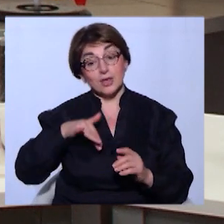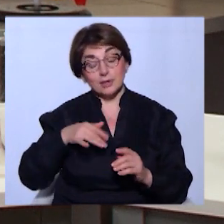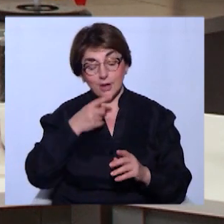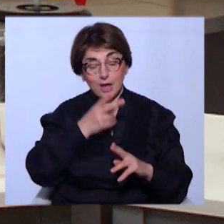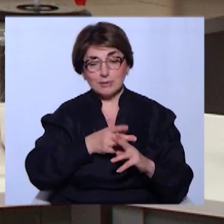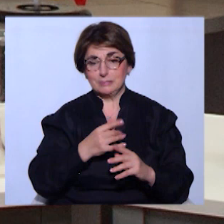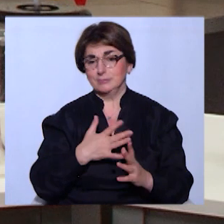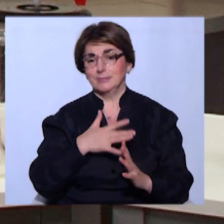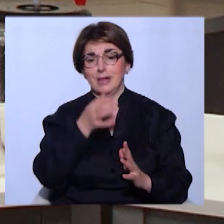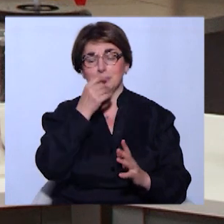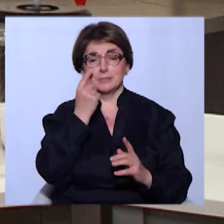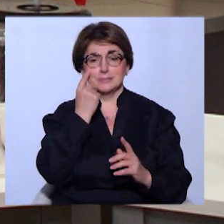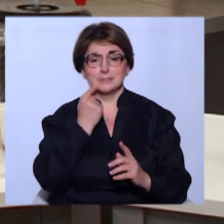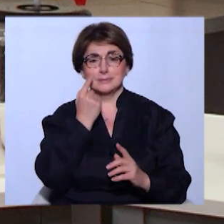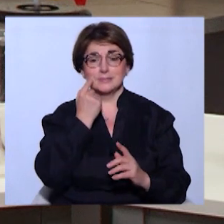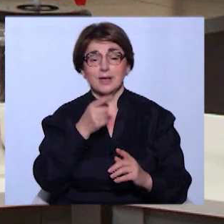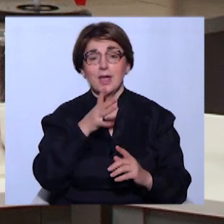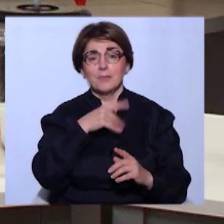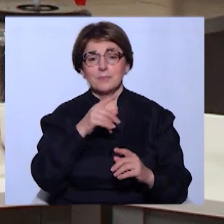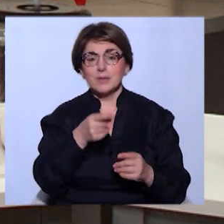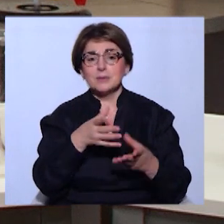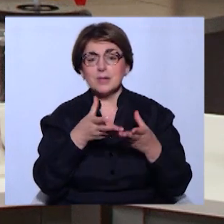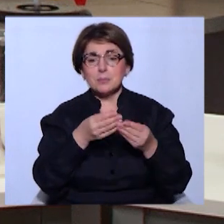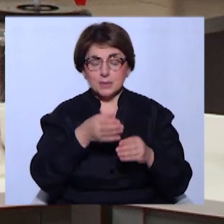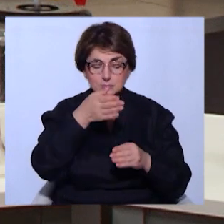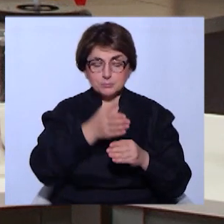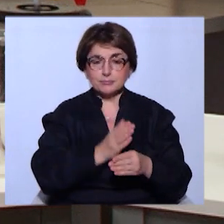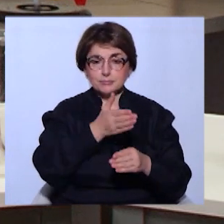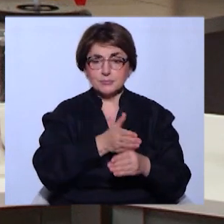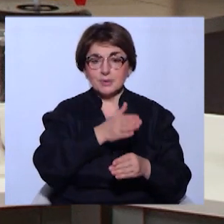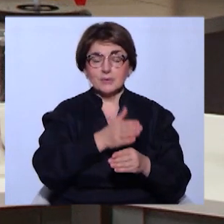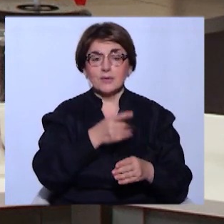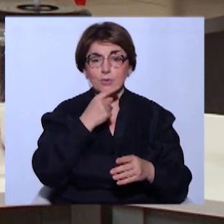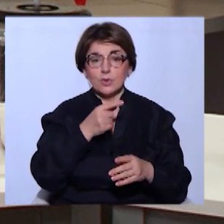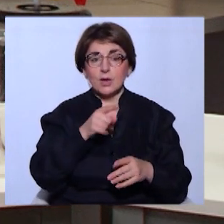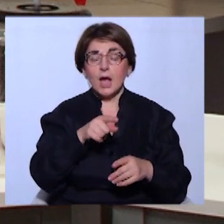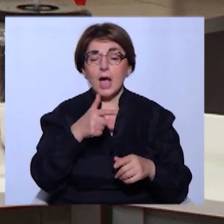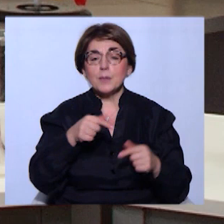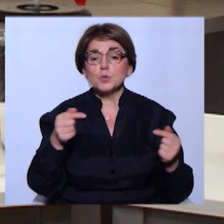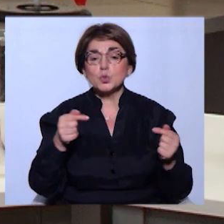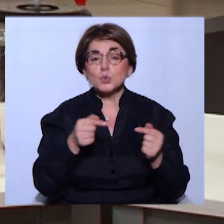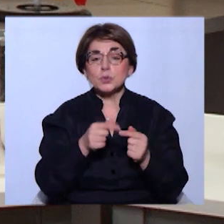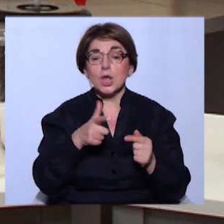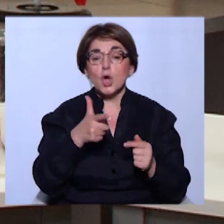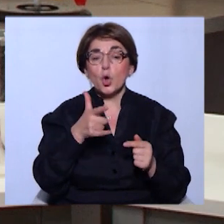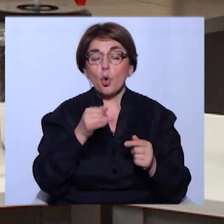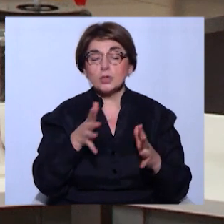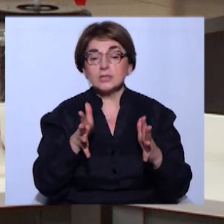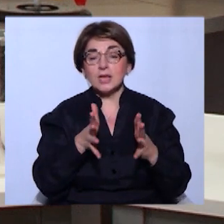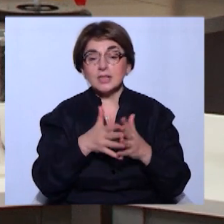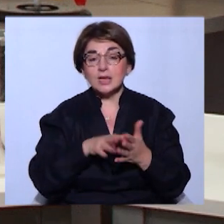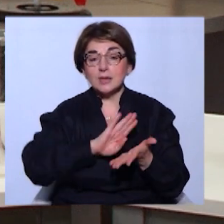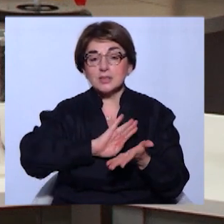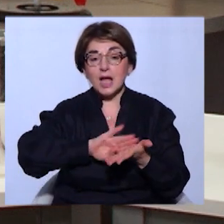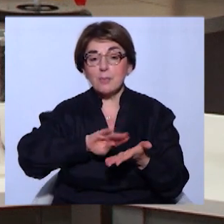ხოლო ხახვის დაჭრის დროს მისი რბილობი ზიანდება, რაც იწვევს გოგირდიანი ნაერთების გამოყოფას,